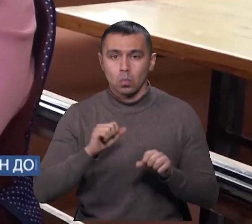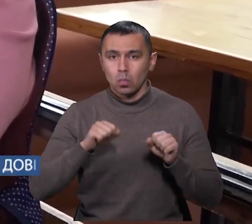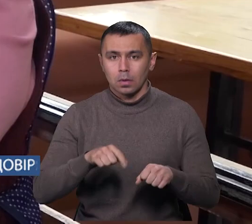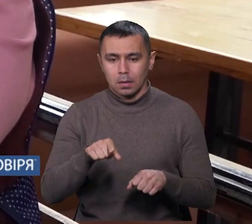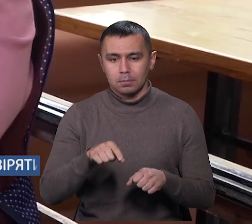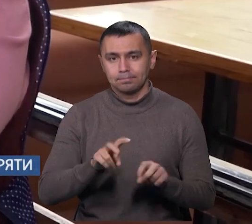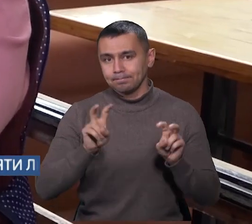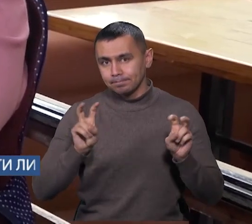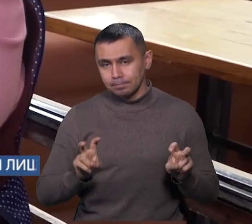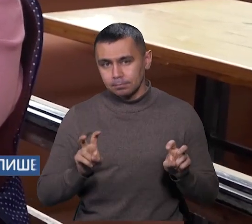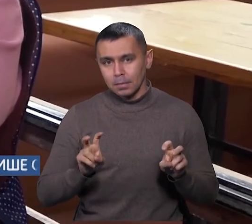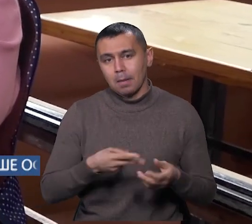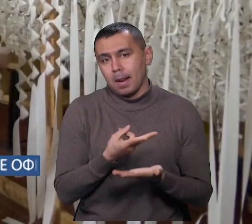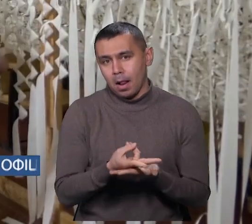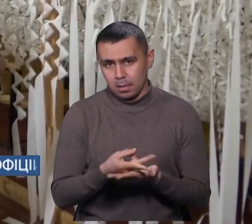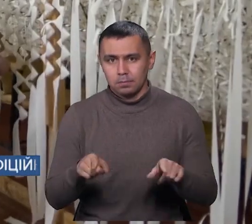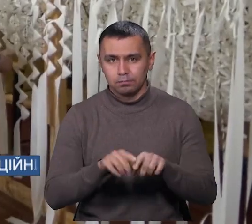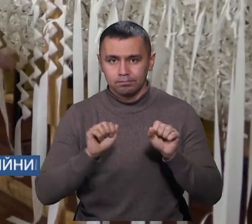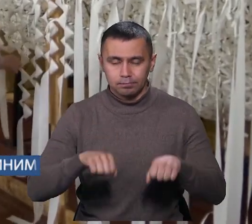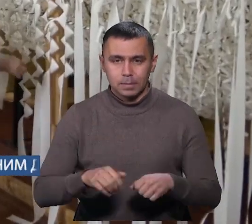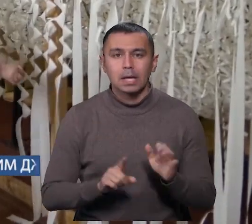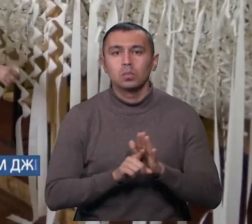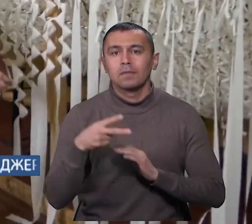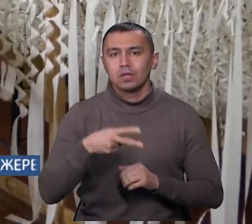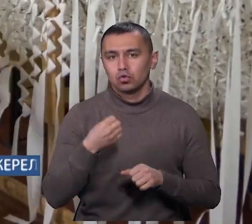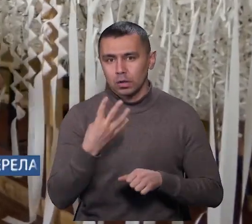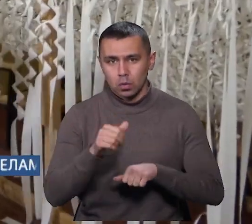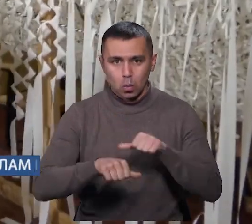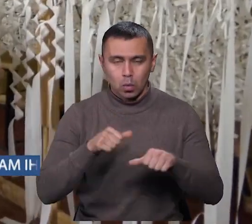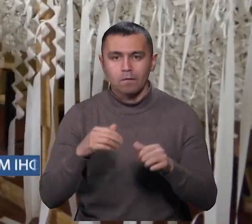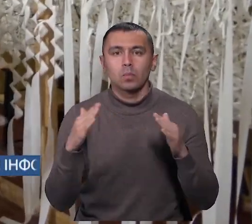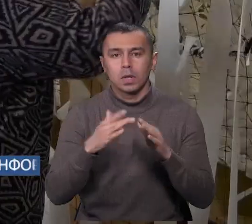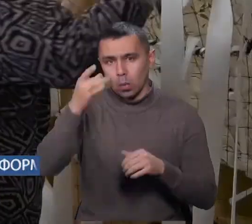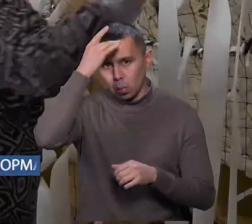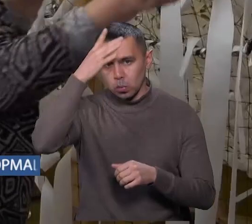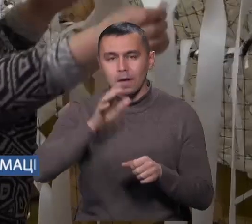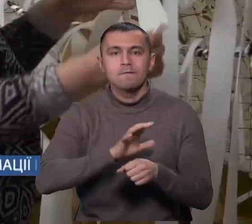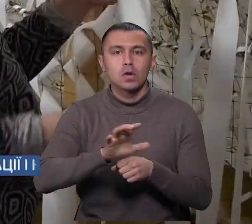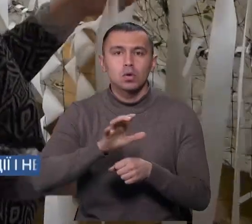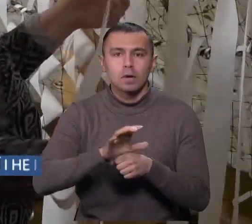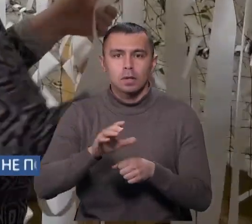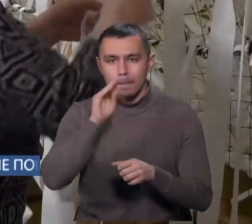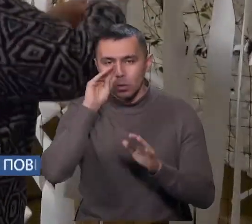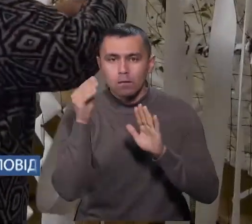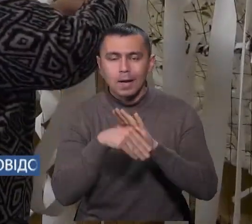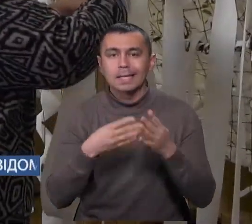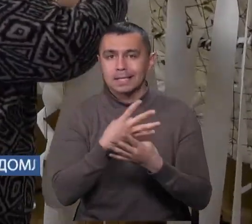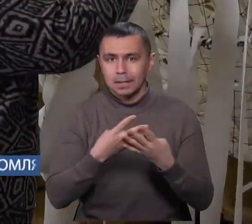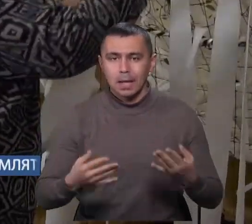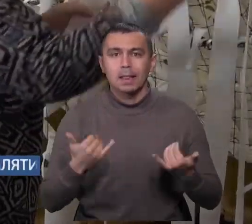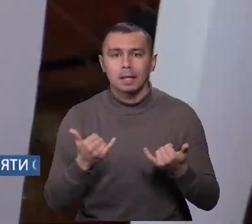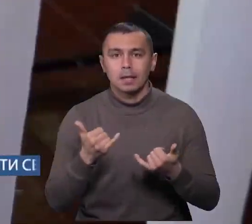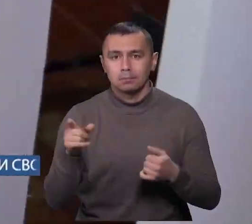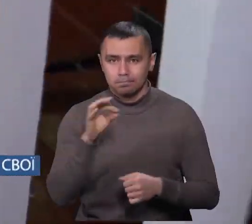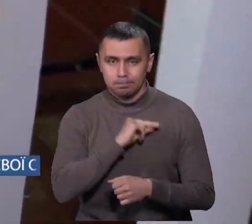на них присісти і прилягти, хлопці». З 2014 року у будинку культури виготовляють і маскувальні сітки. Нині над